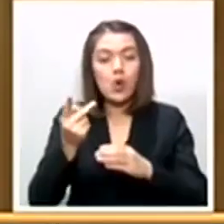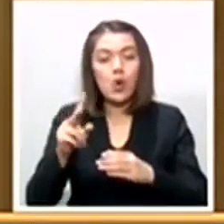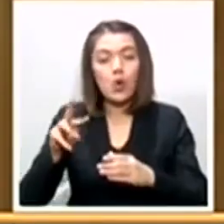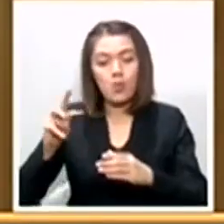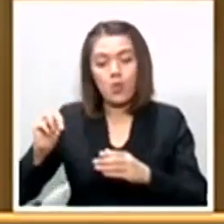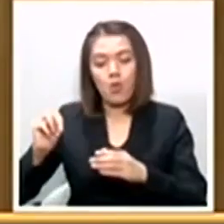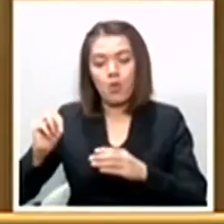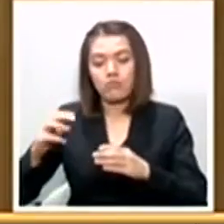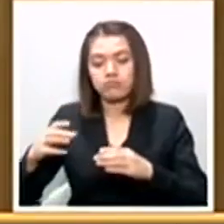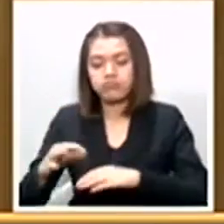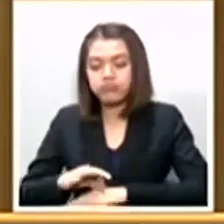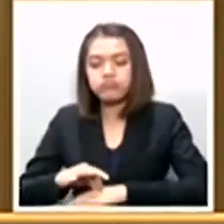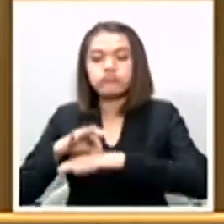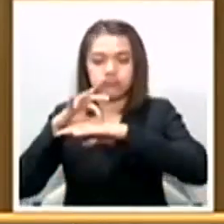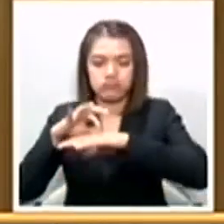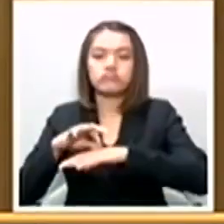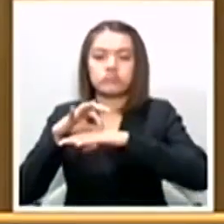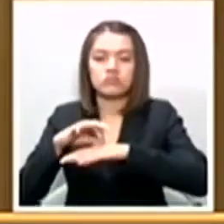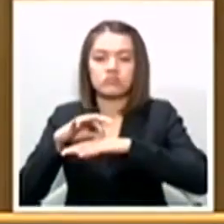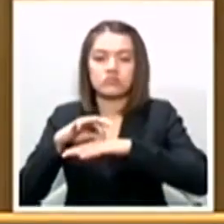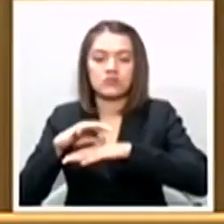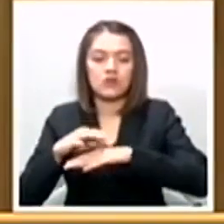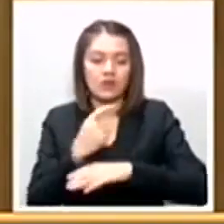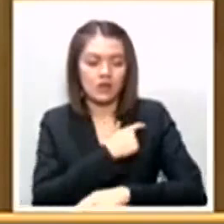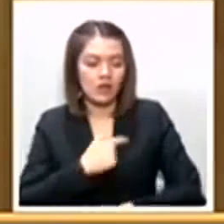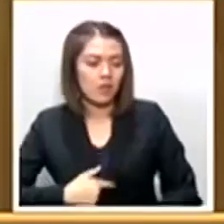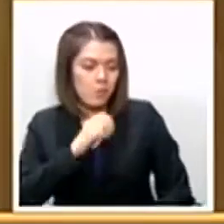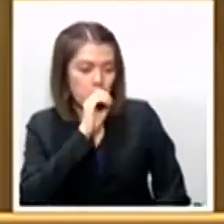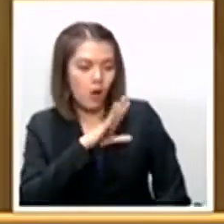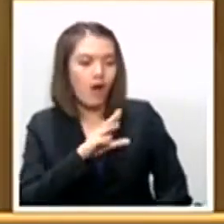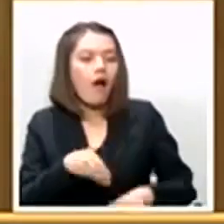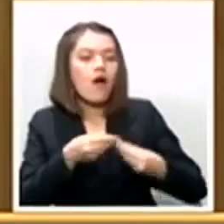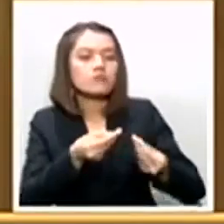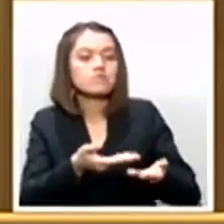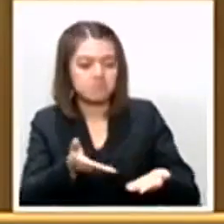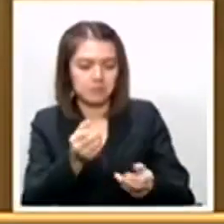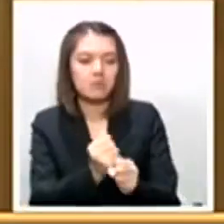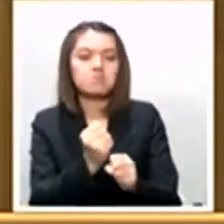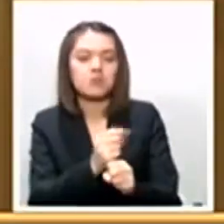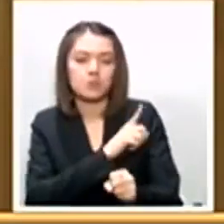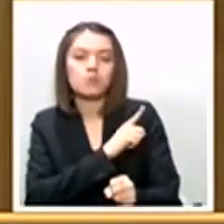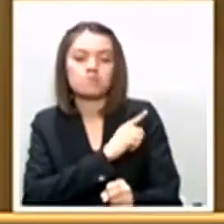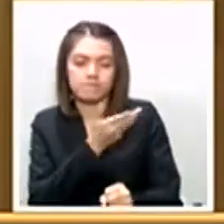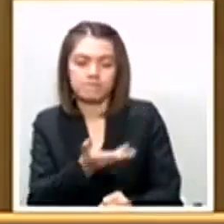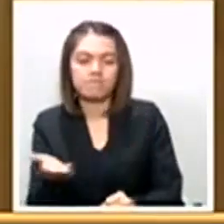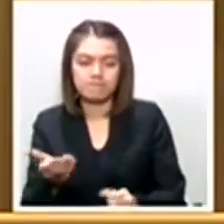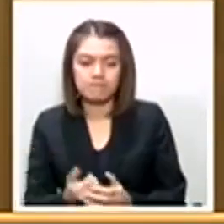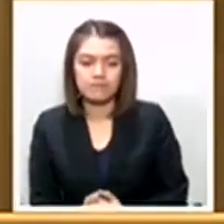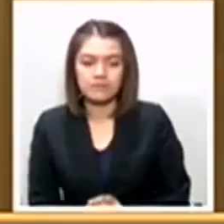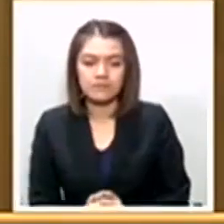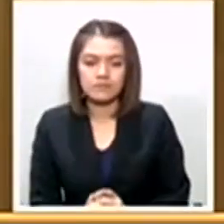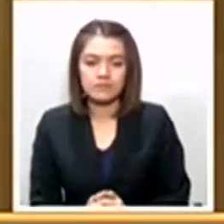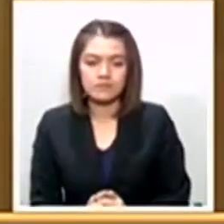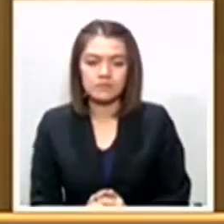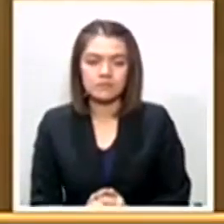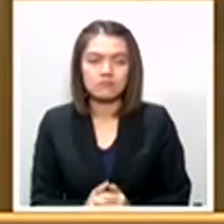ได้มีพระราชกระแสรับสั่งว่าให้ไปปฏิบัติหน้าที่คณะรัฐมนตรีรับพระราชกระแสนี้